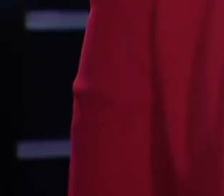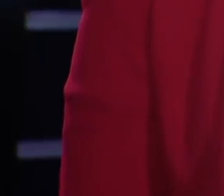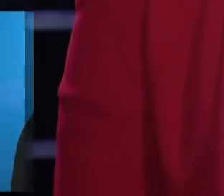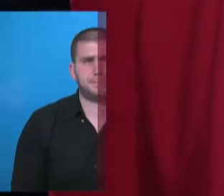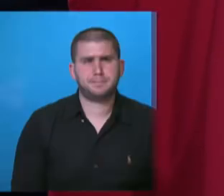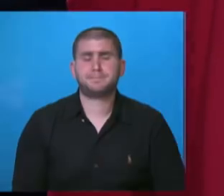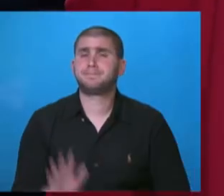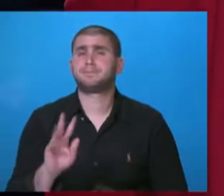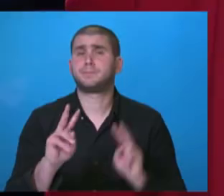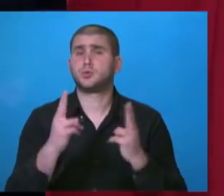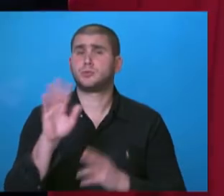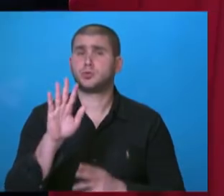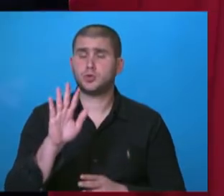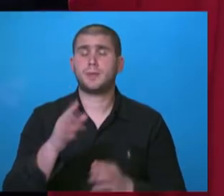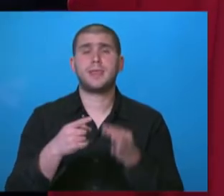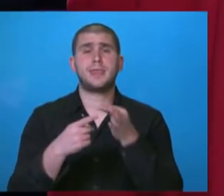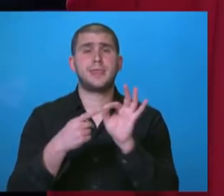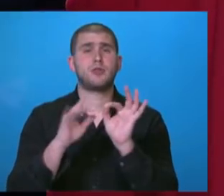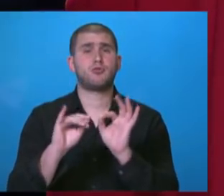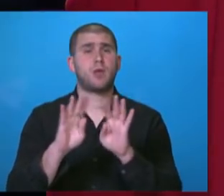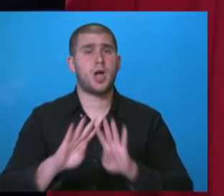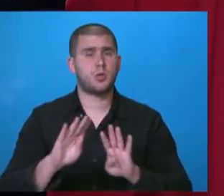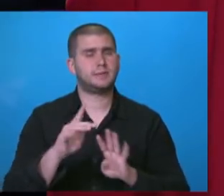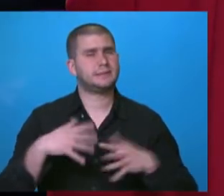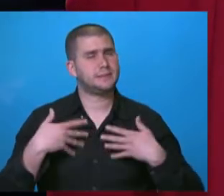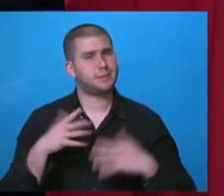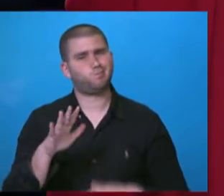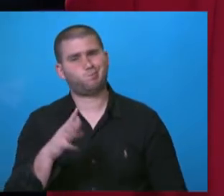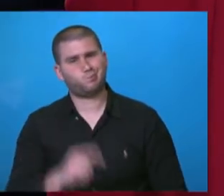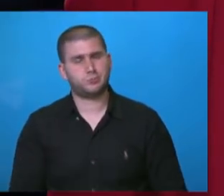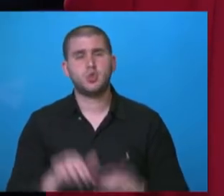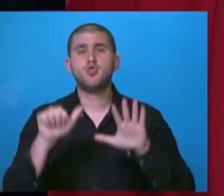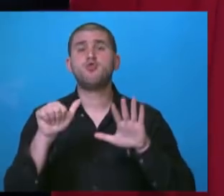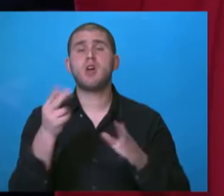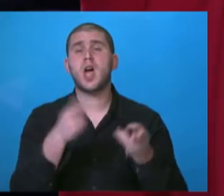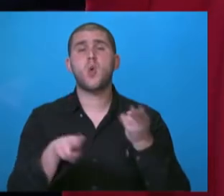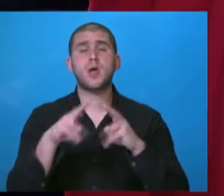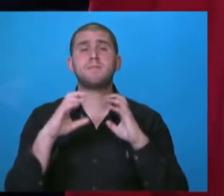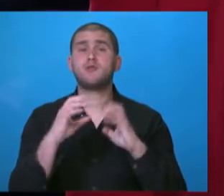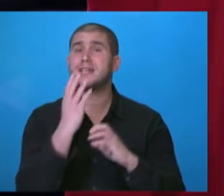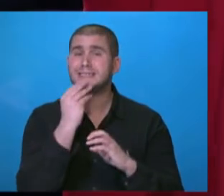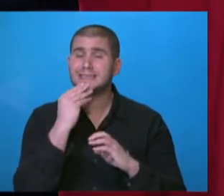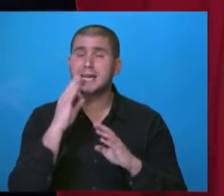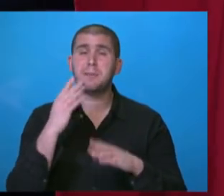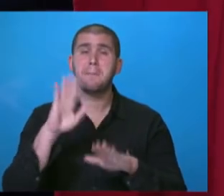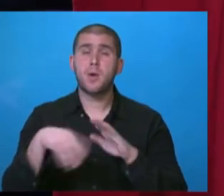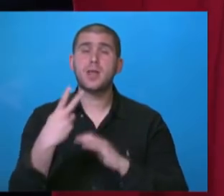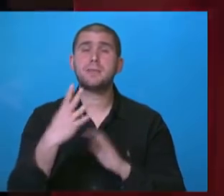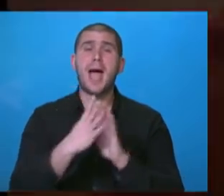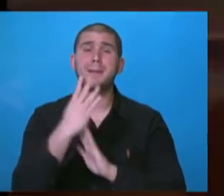שוב שלום, הראשון של חנוכה, אבל לא שמח. שישה הרוגים בכבישי ישראל בתוך פחות מ-14